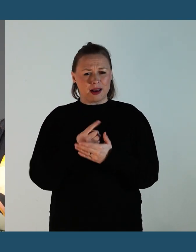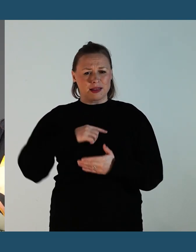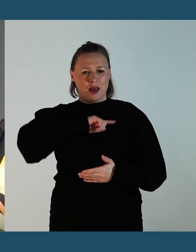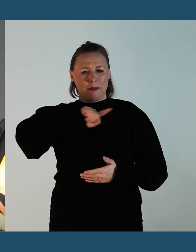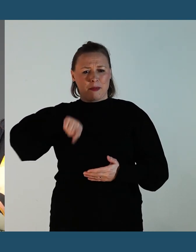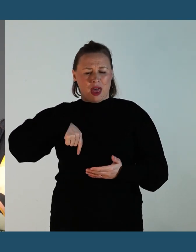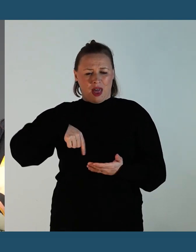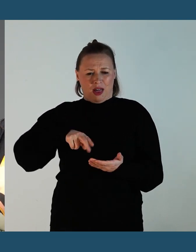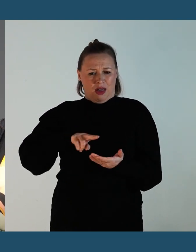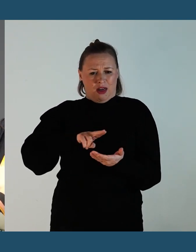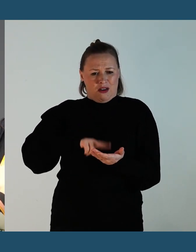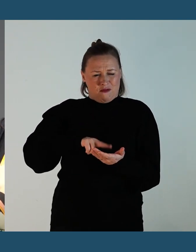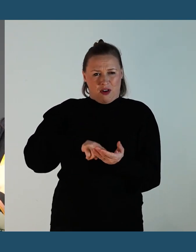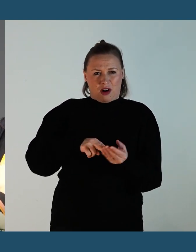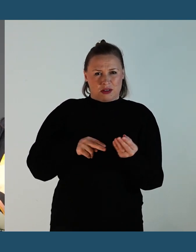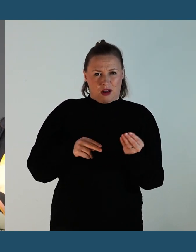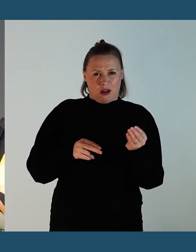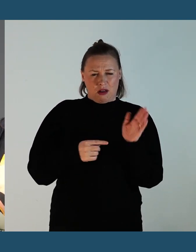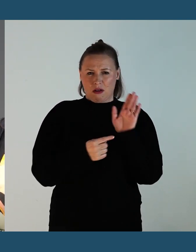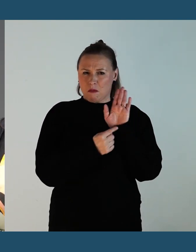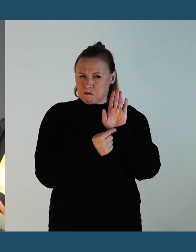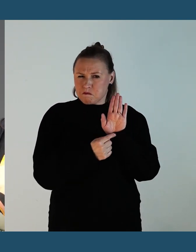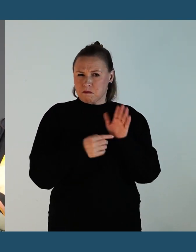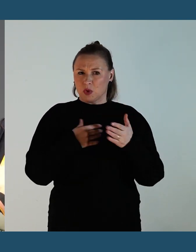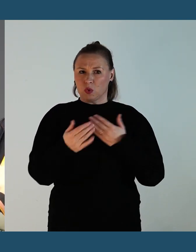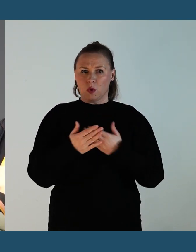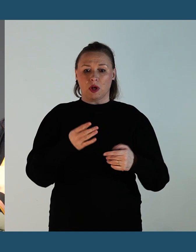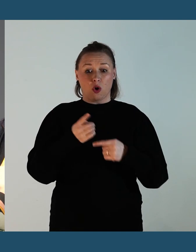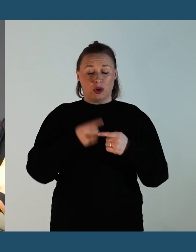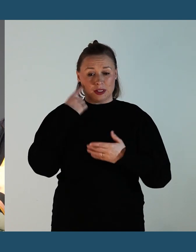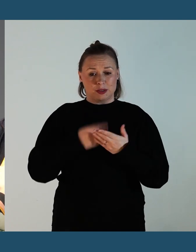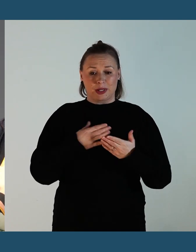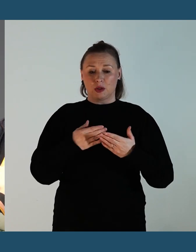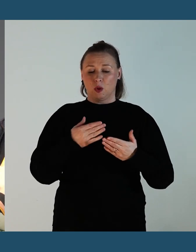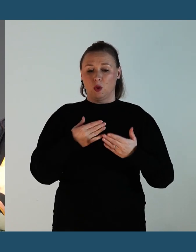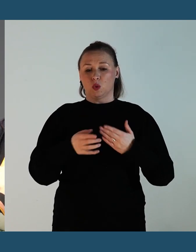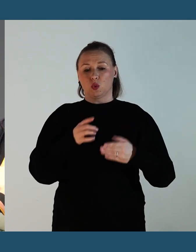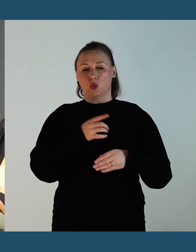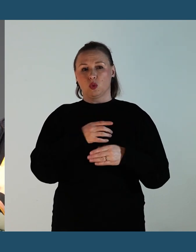työtä, jolla pyritään ulottamaan esimerkiksi työllisyyspalveluita